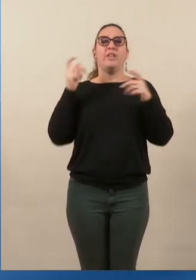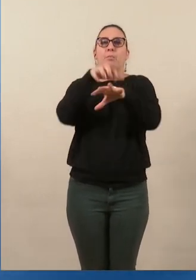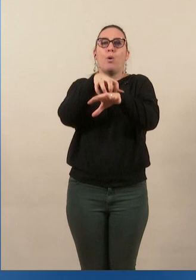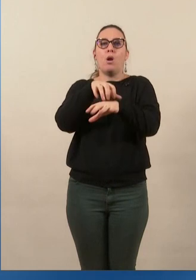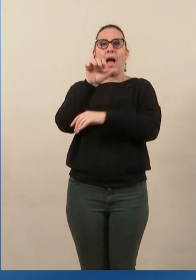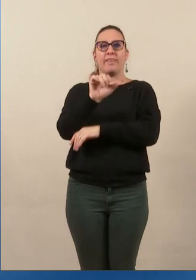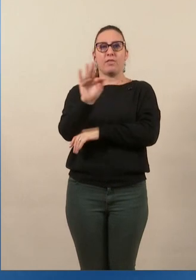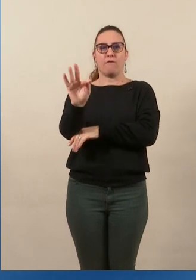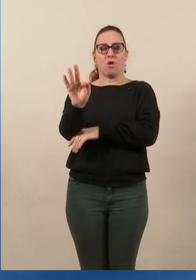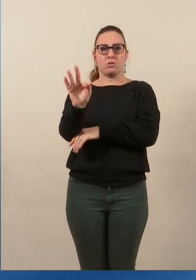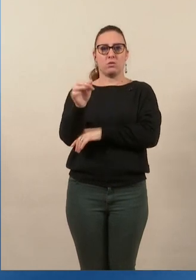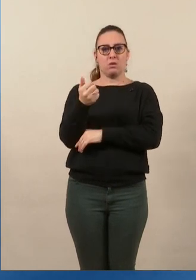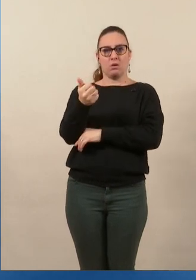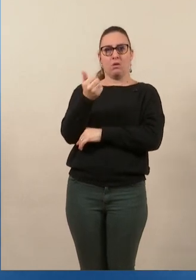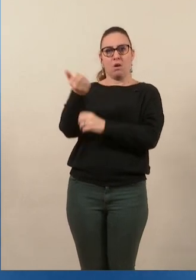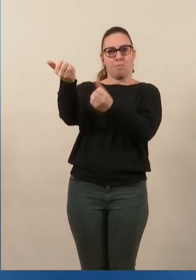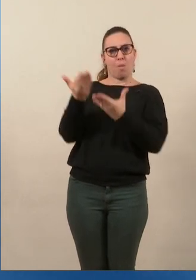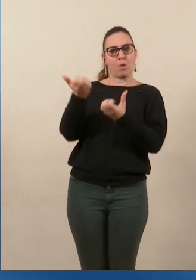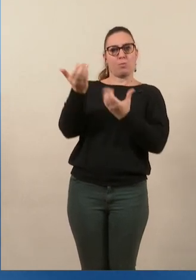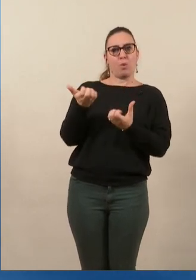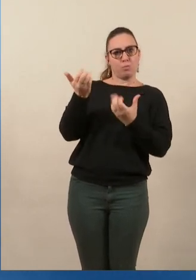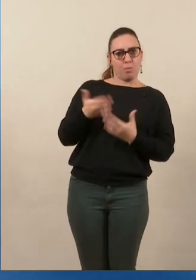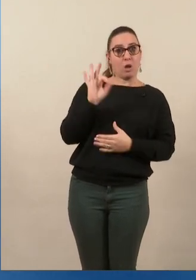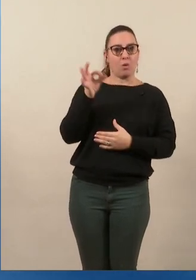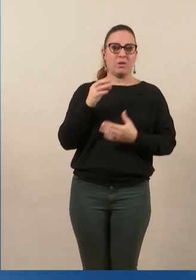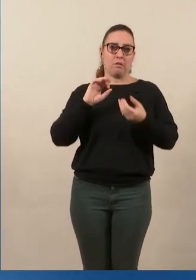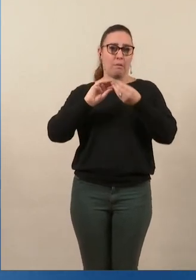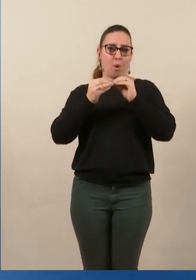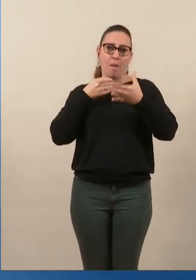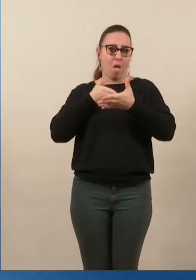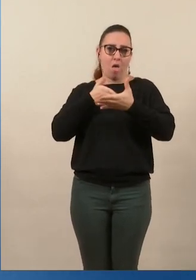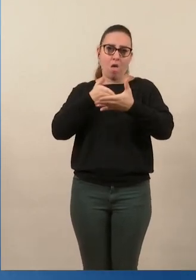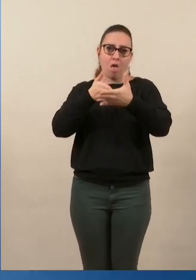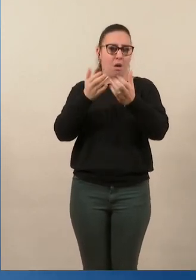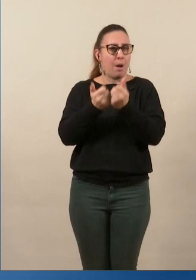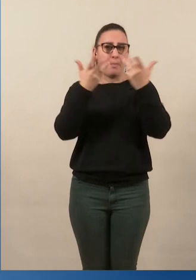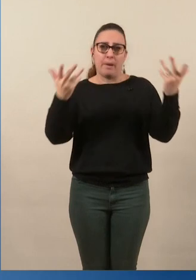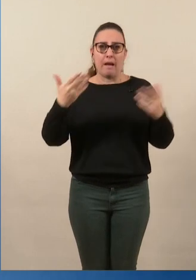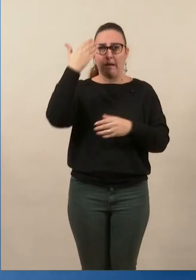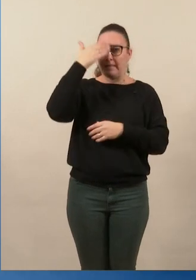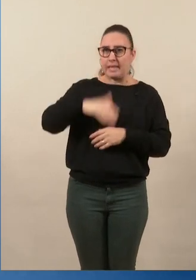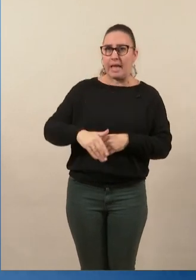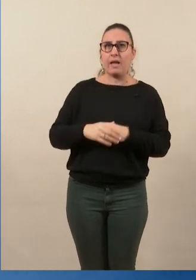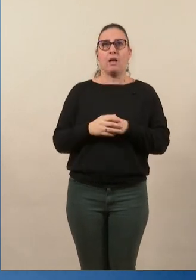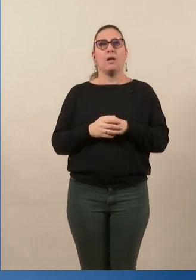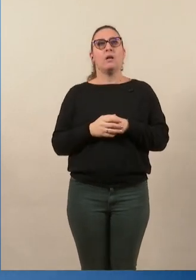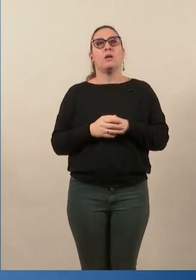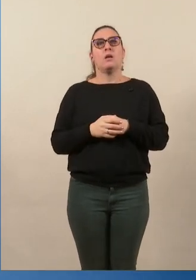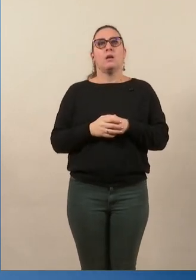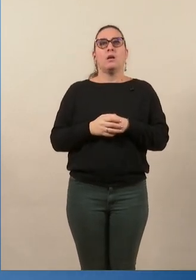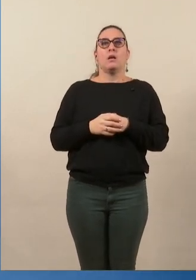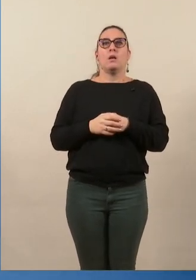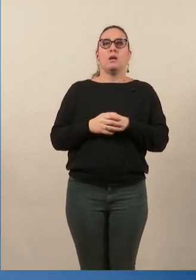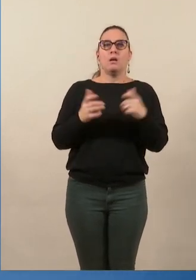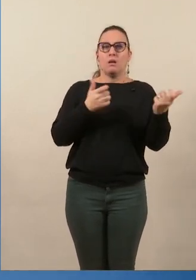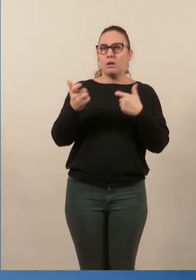France sur lequel vous avez fait des propositions les difficultés sont nombreuses évidemment nous le savons tous le deal des chalandises